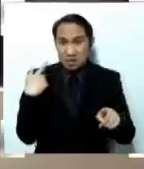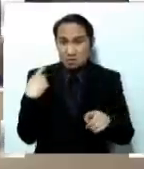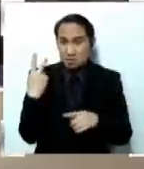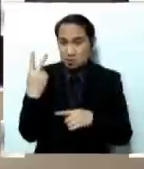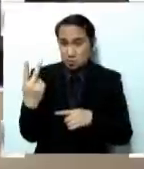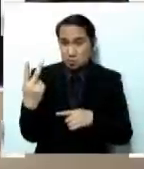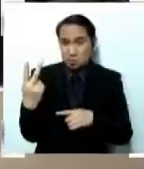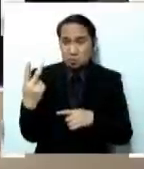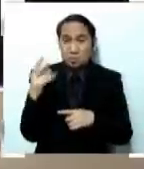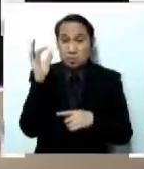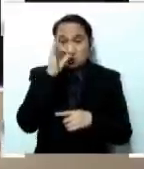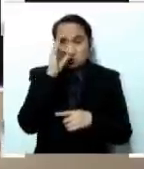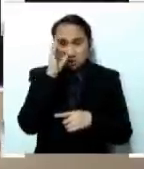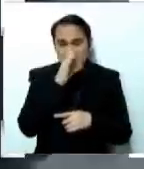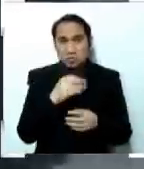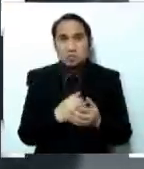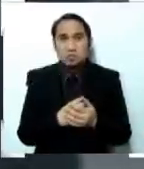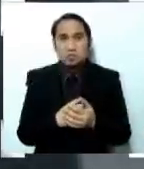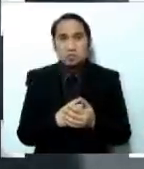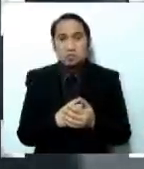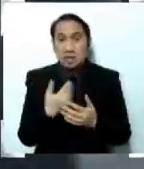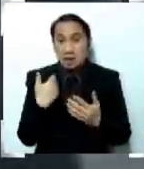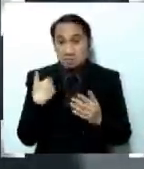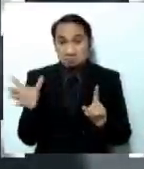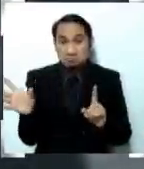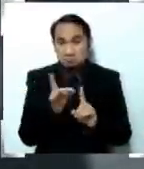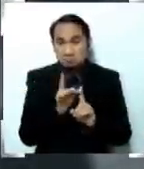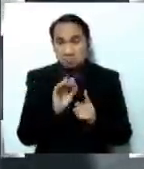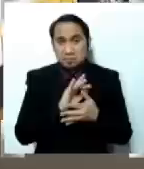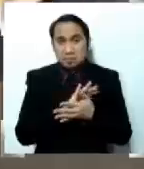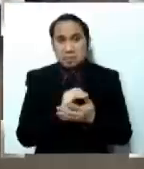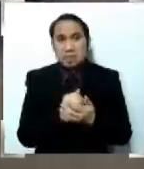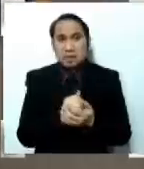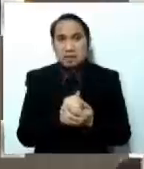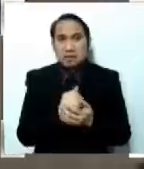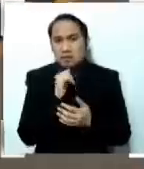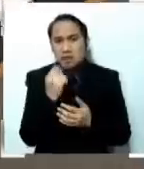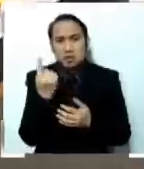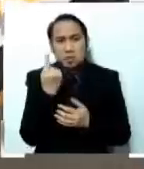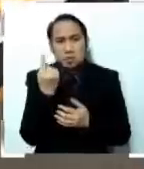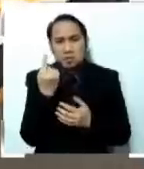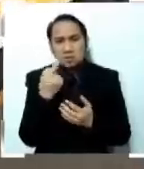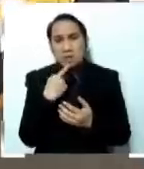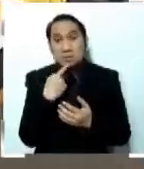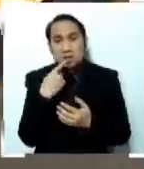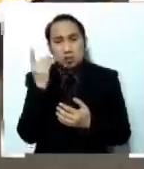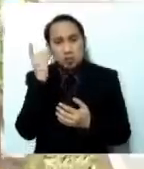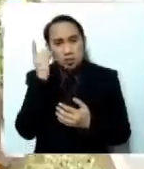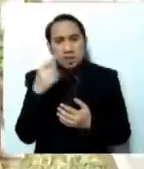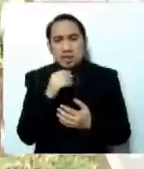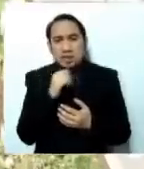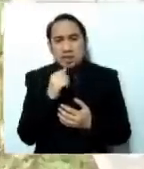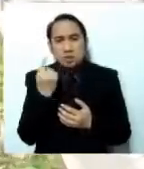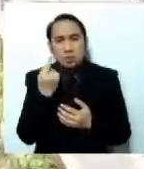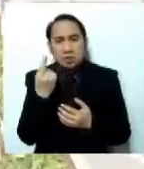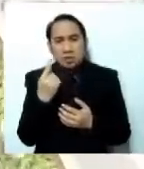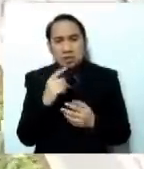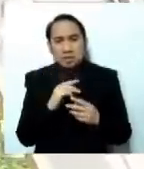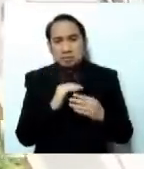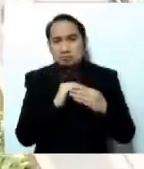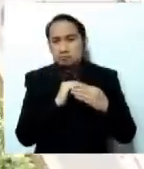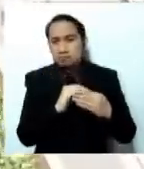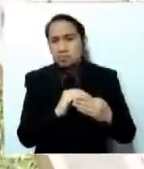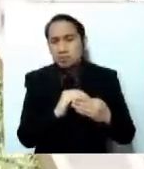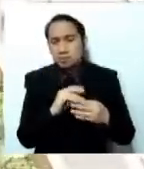border control, hindi lang puro travel ban ang gagawin mo. Kung hindi, talagang dito mismo